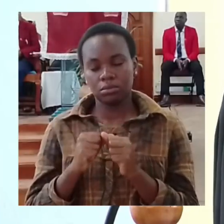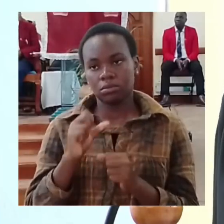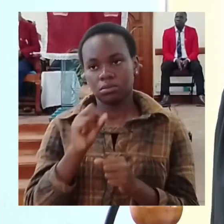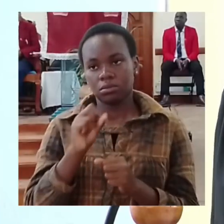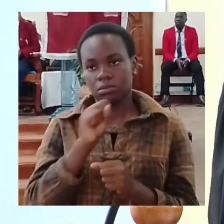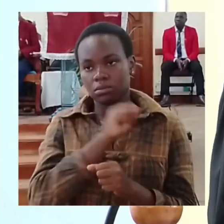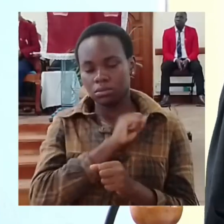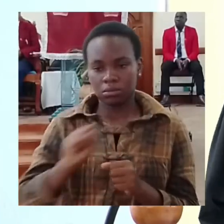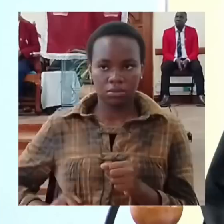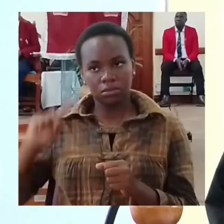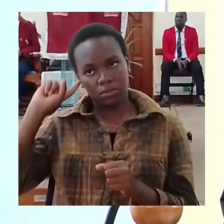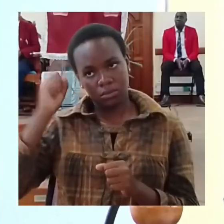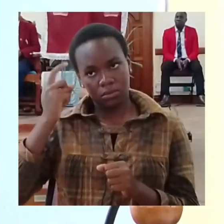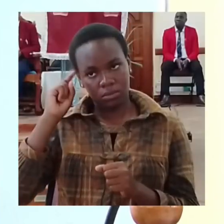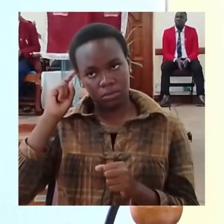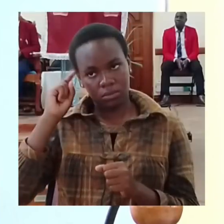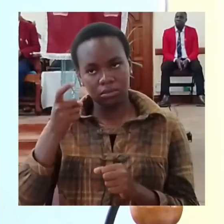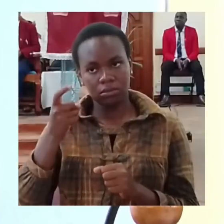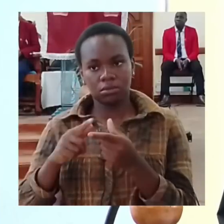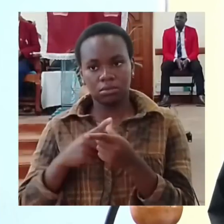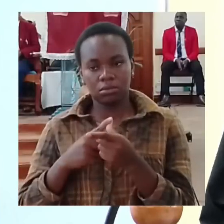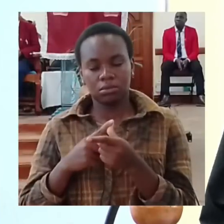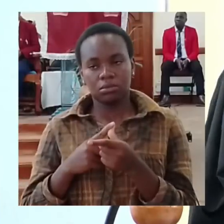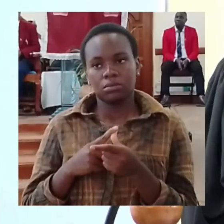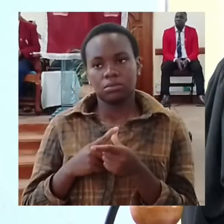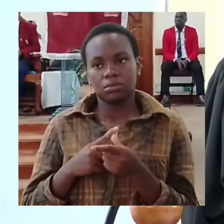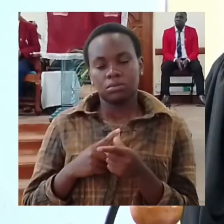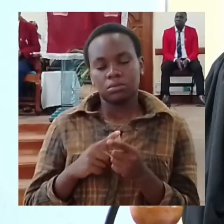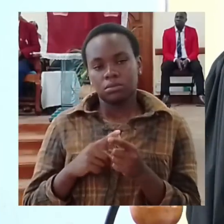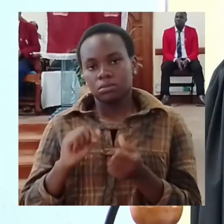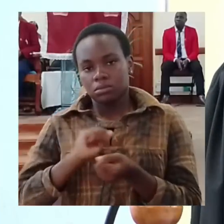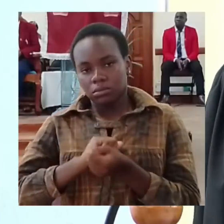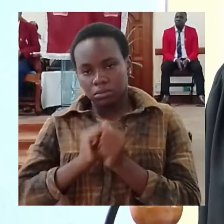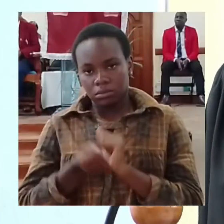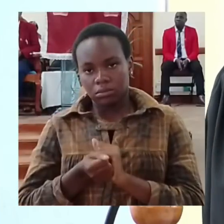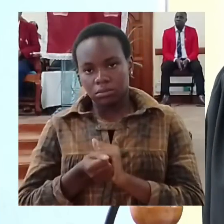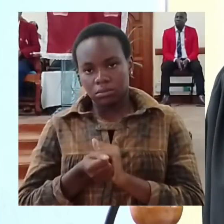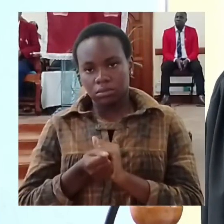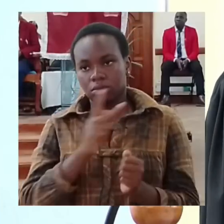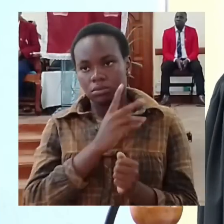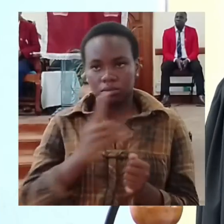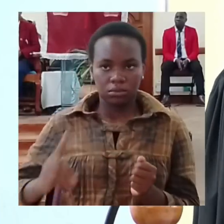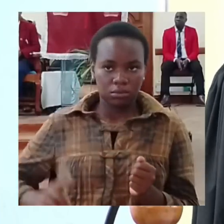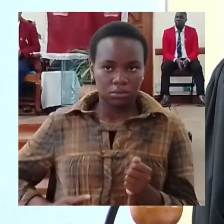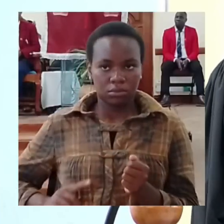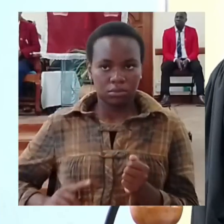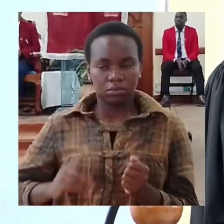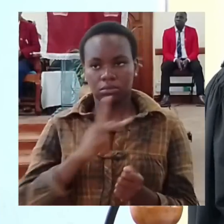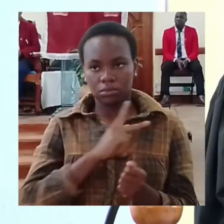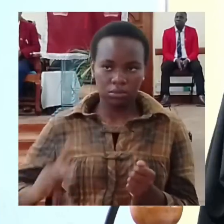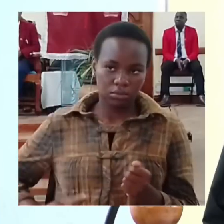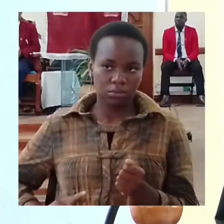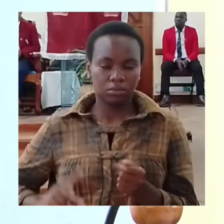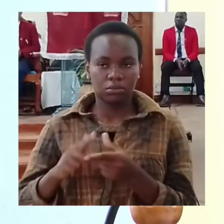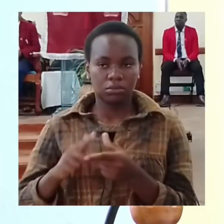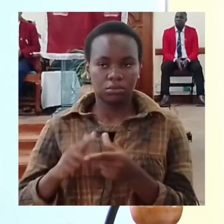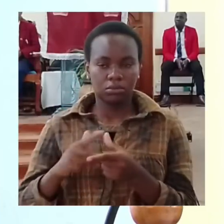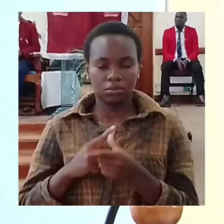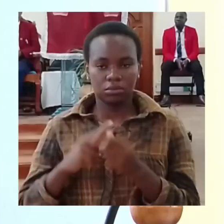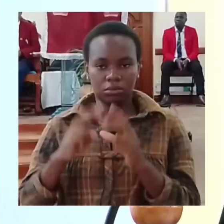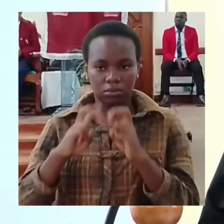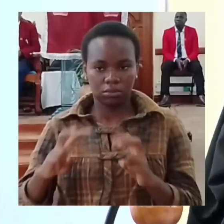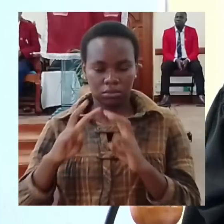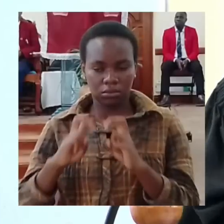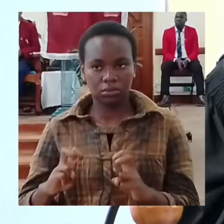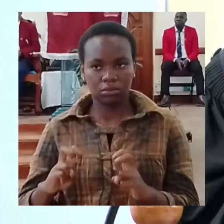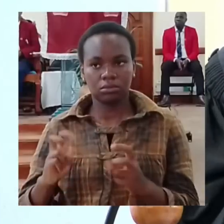nĩ ngũregete we, na ngĩthurĩra Daudi mũndũ ũrĩa ũmathaga ngoro yakwa, mũndũ